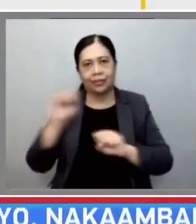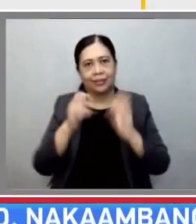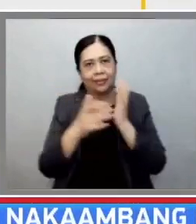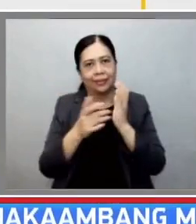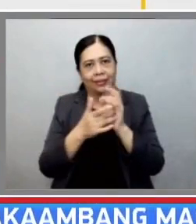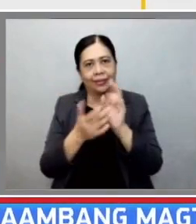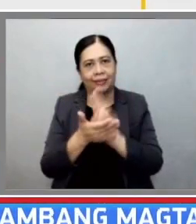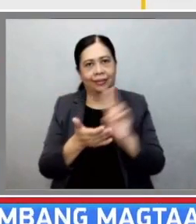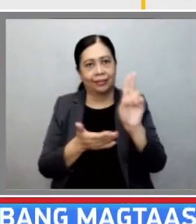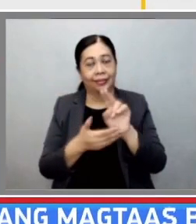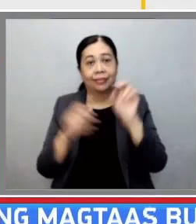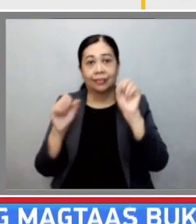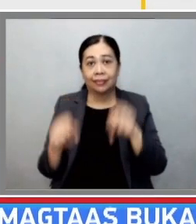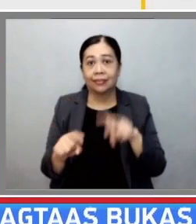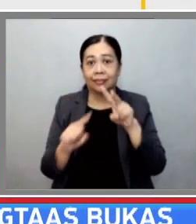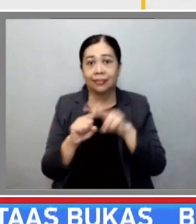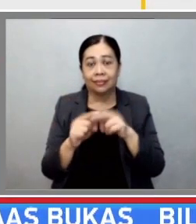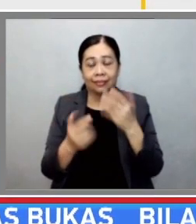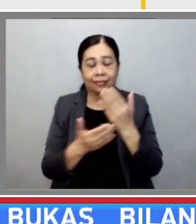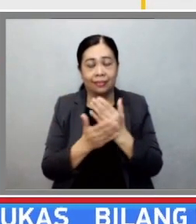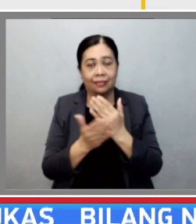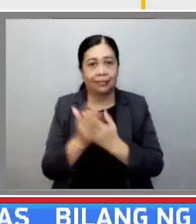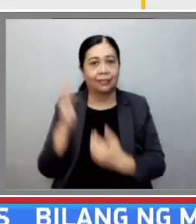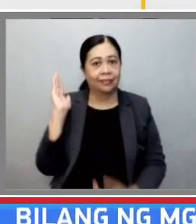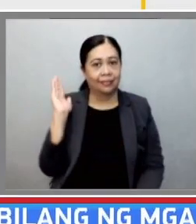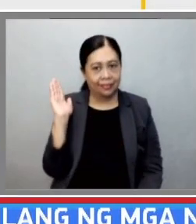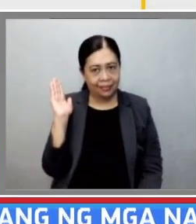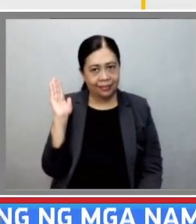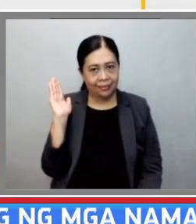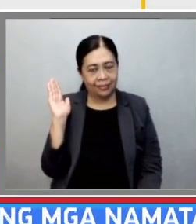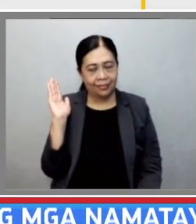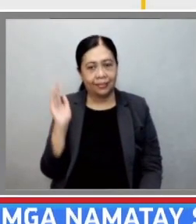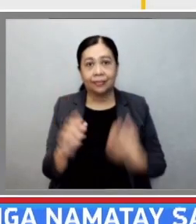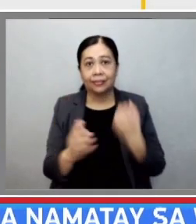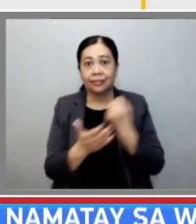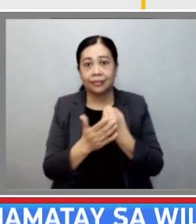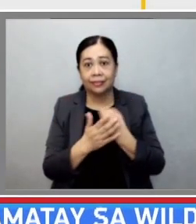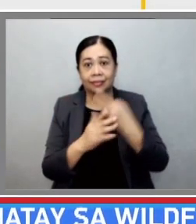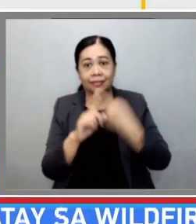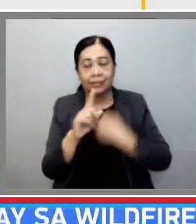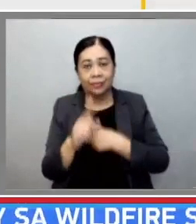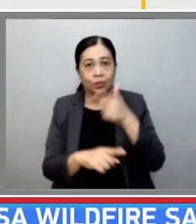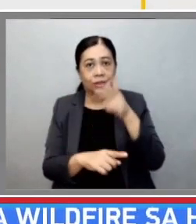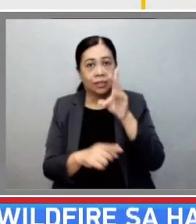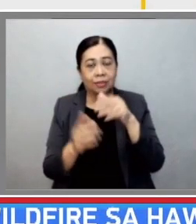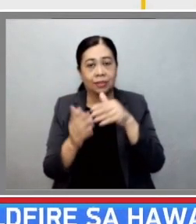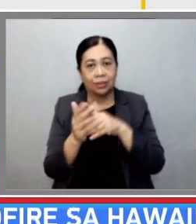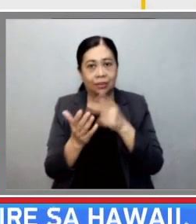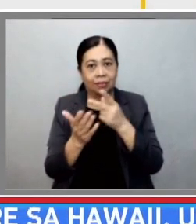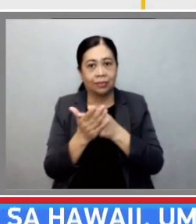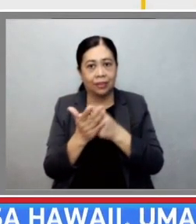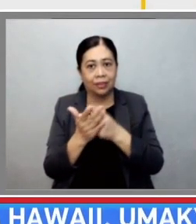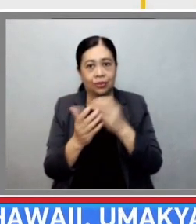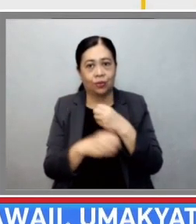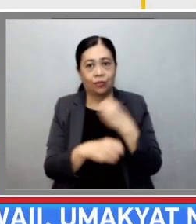pong mag-apply bilang Planning Officer 1 na may buwan ng sahod na 27,000 pesos. Mahigit